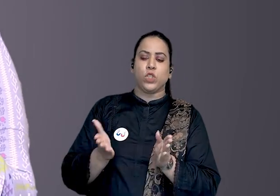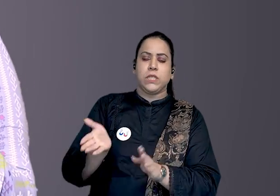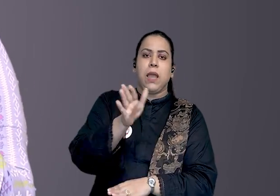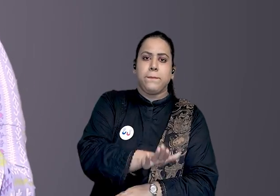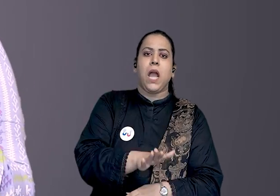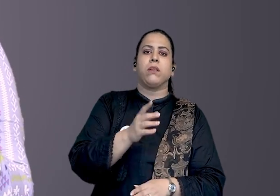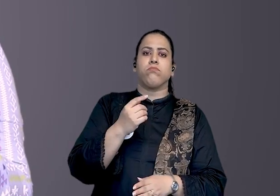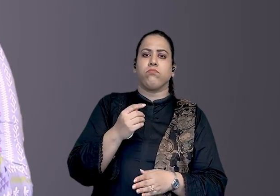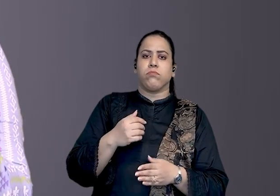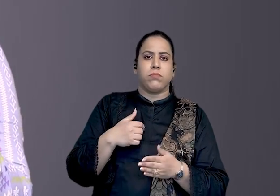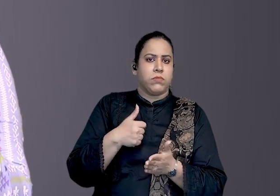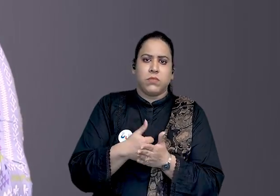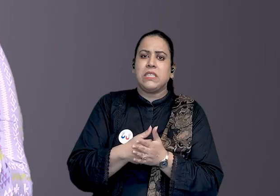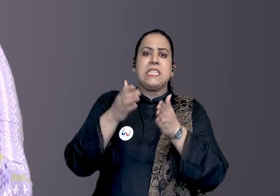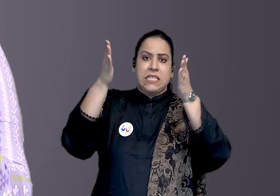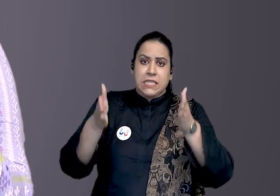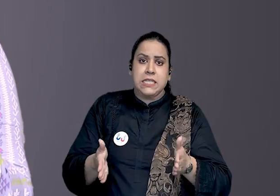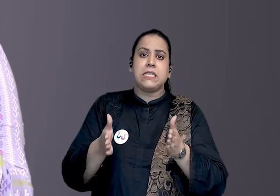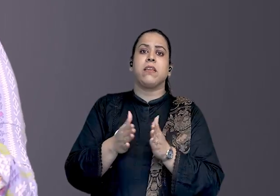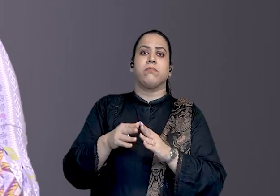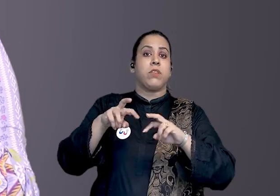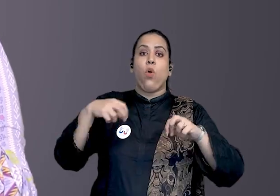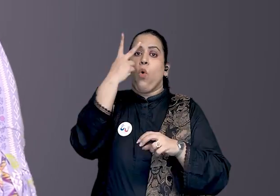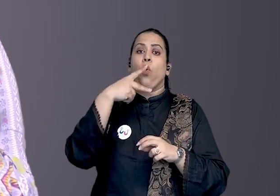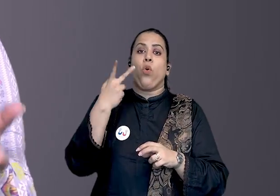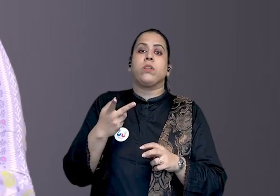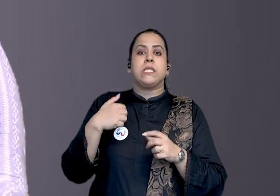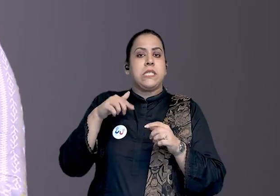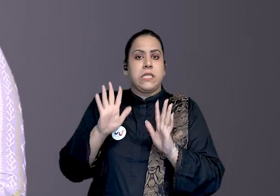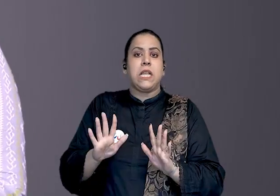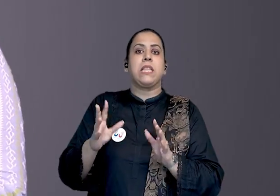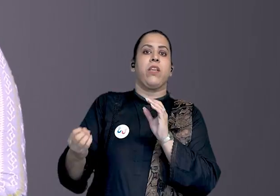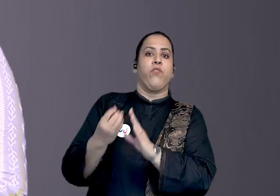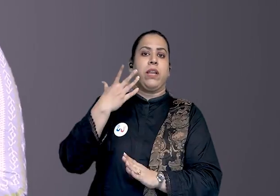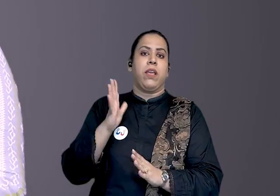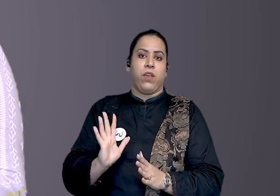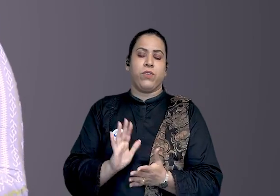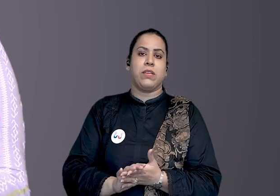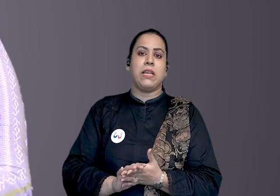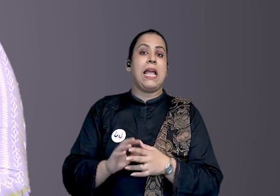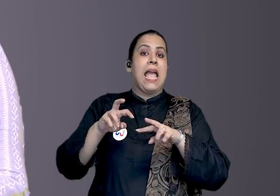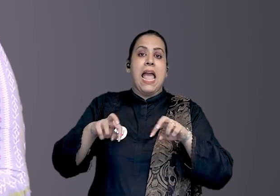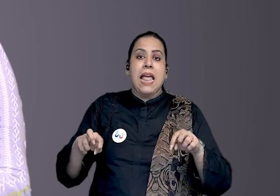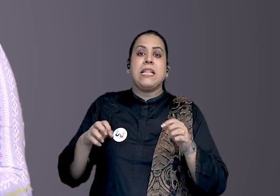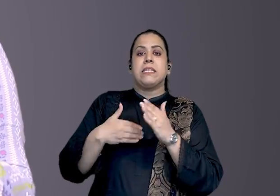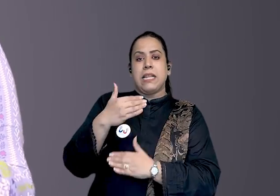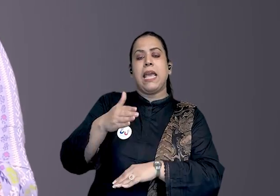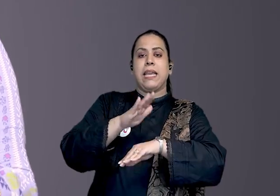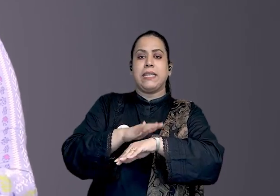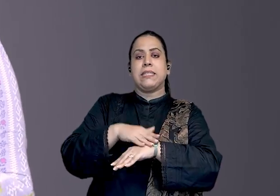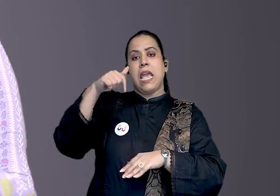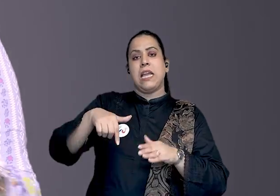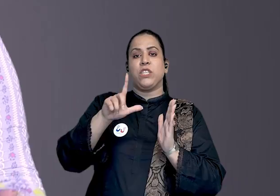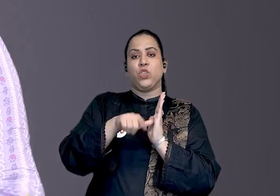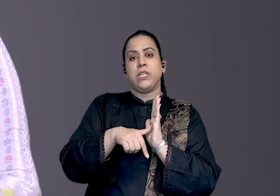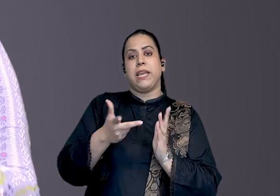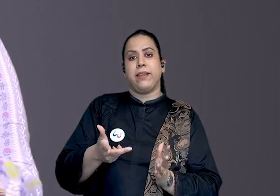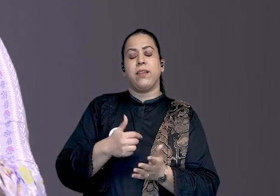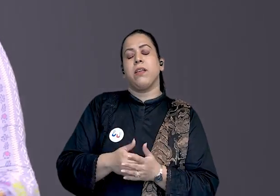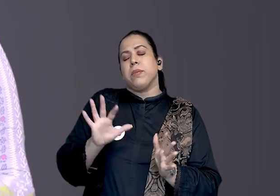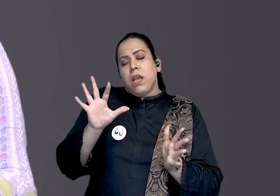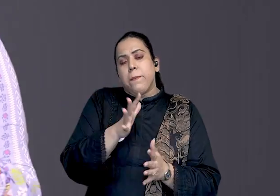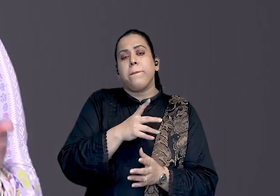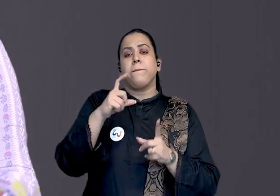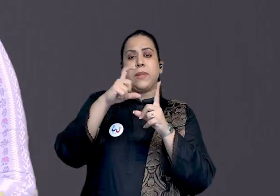بھی کمشنرز کا، ڈپٹی کمشنرز کا اور اس قسم کے آپ کو نام جو سننے کو ملتے ہیں، یہ سب کے سب جو ہیں یہ انگریز دور سے ان